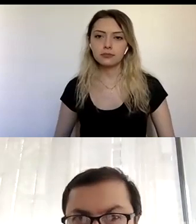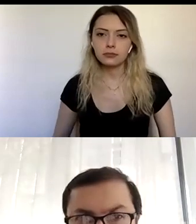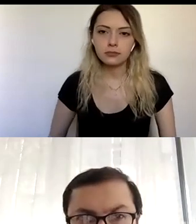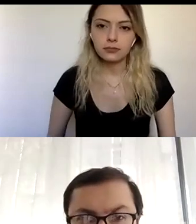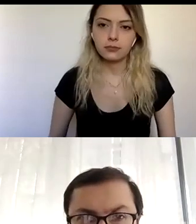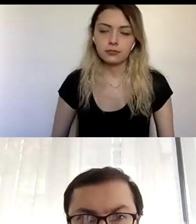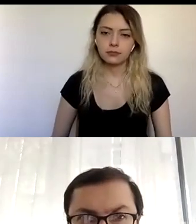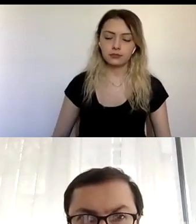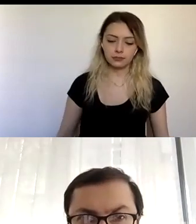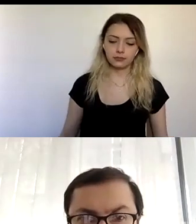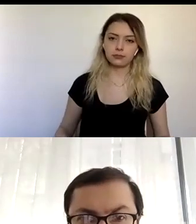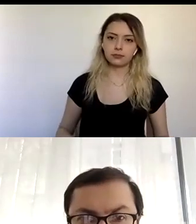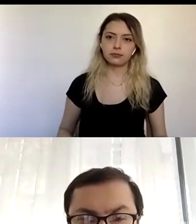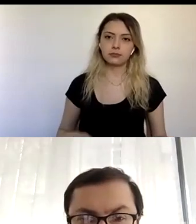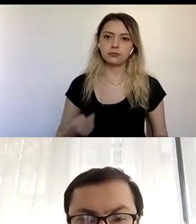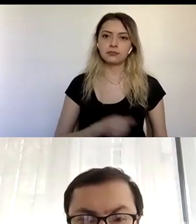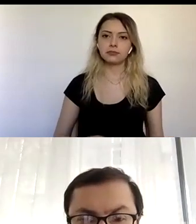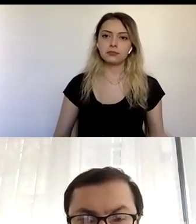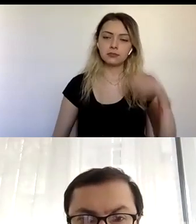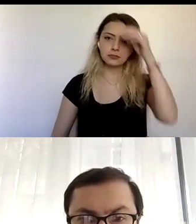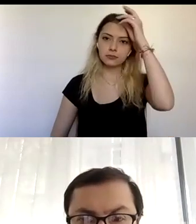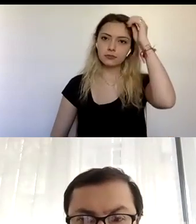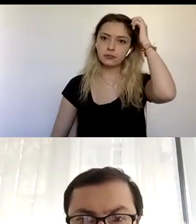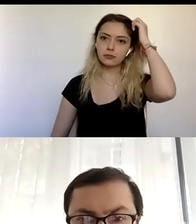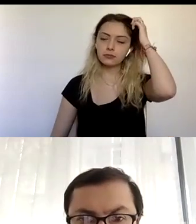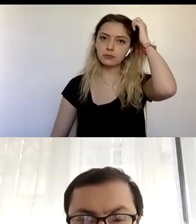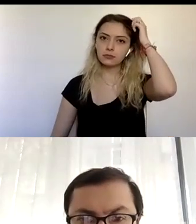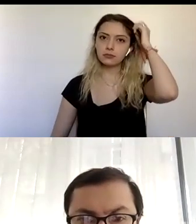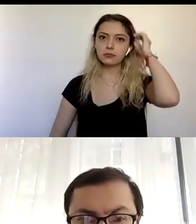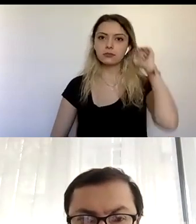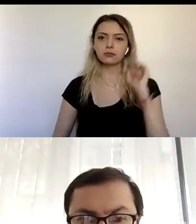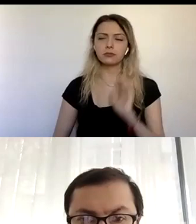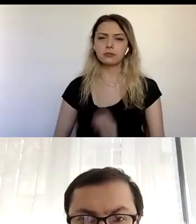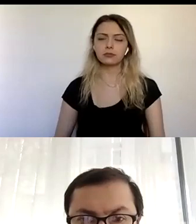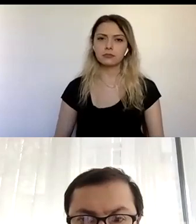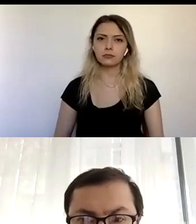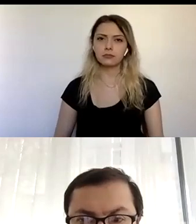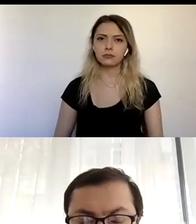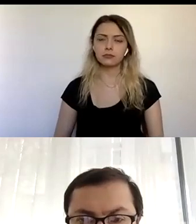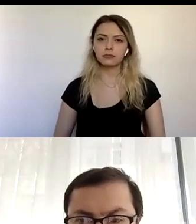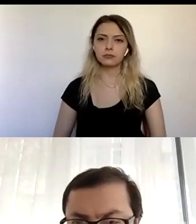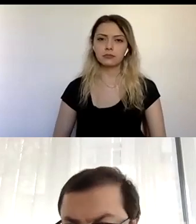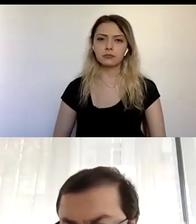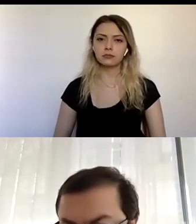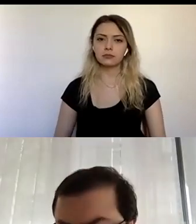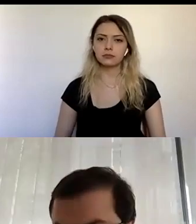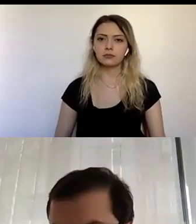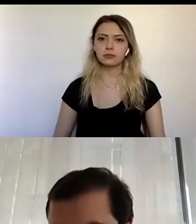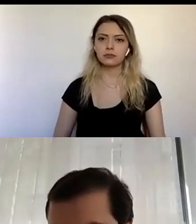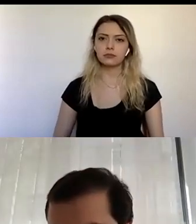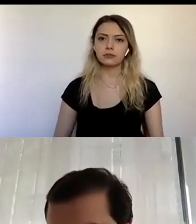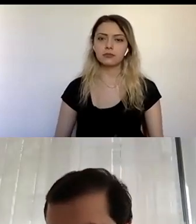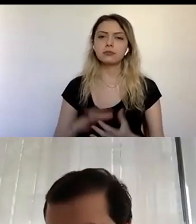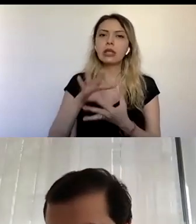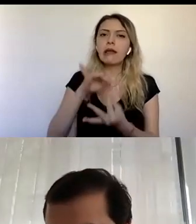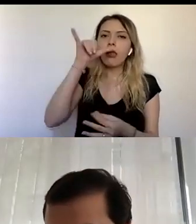Bir yandan da meşru insan hakları çalışmamızı daha da kriminalize eden araçların kullanımının hak savunucuları üzerinde olumsuz etkisi de olabiliyor